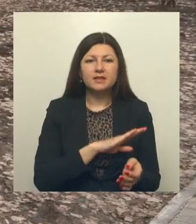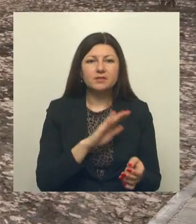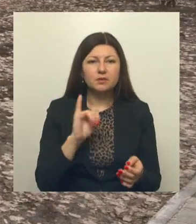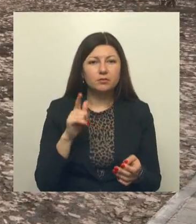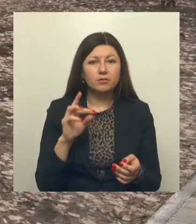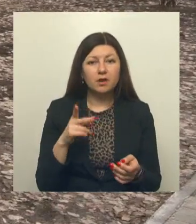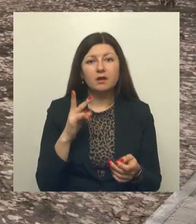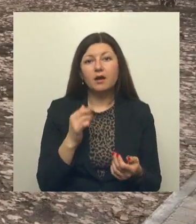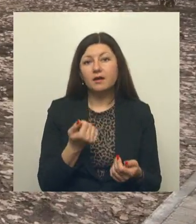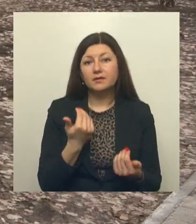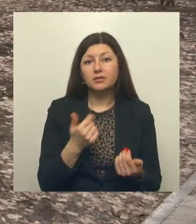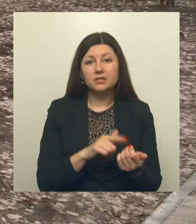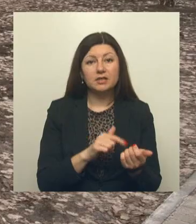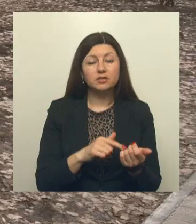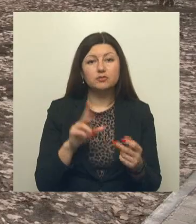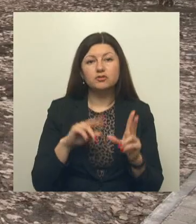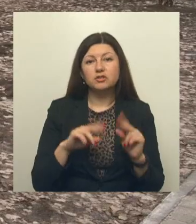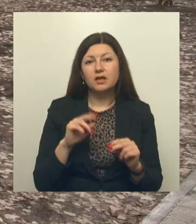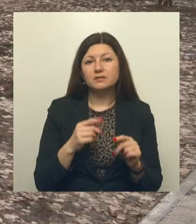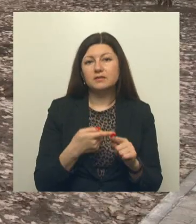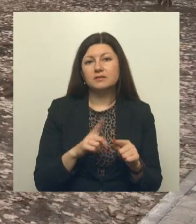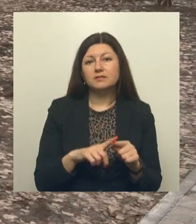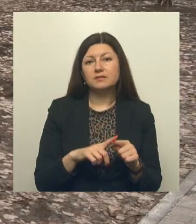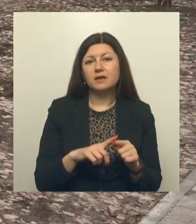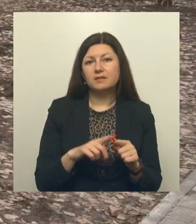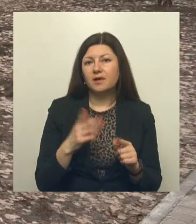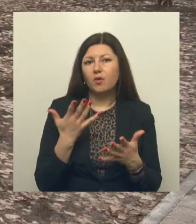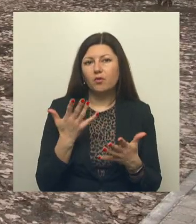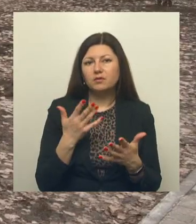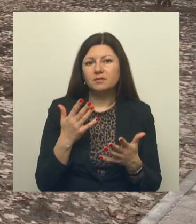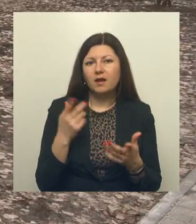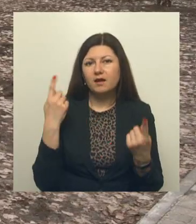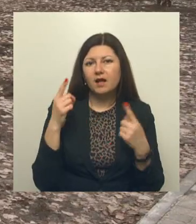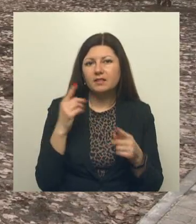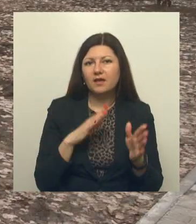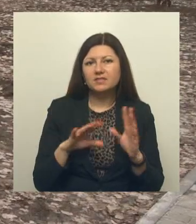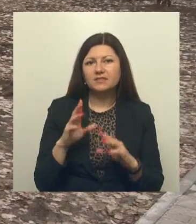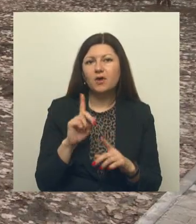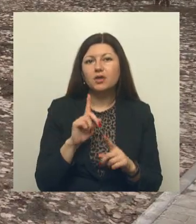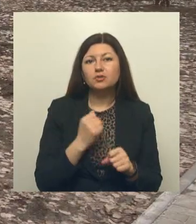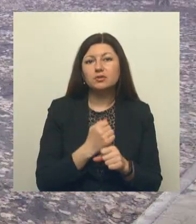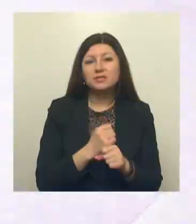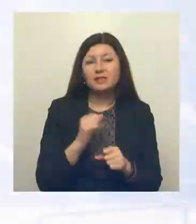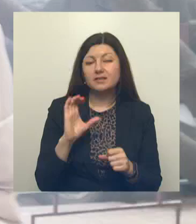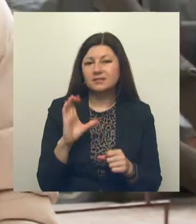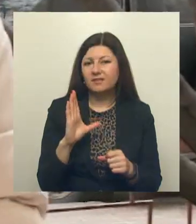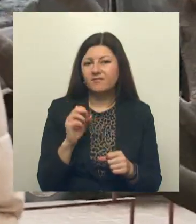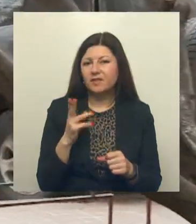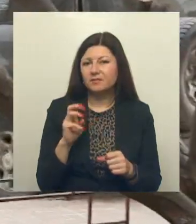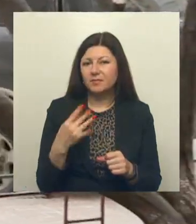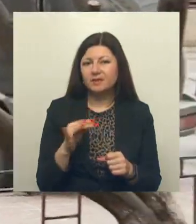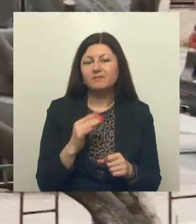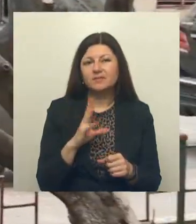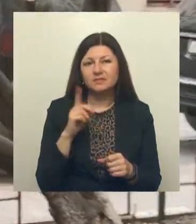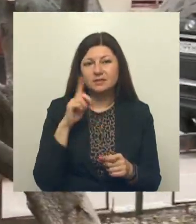времена инквизиции накрашенные ногти считались признаком колдовства. А что делали с ведьмами, мы все знаем. Сейчас